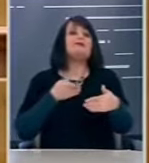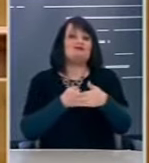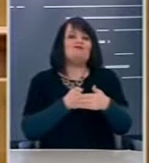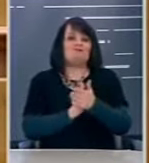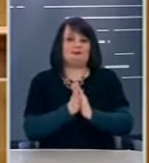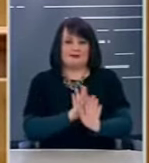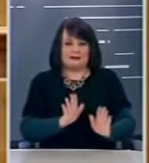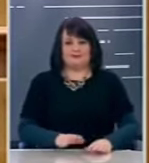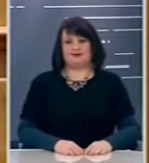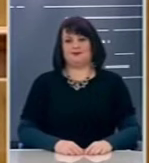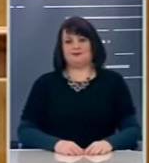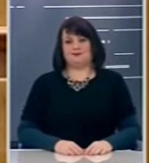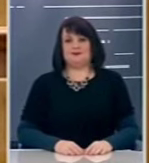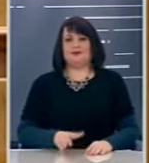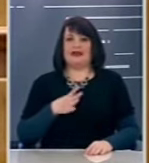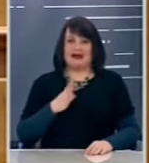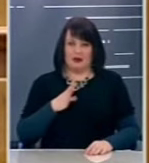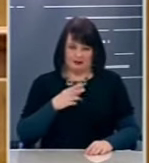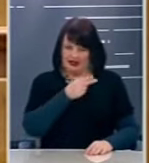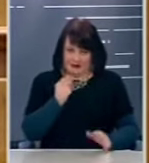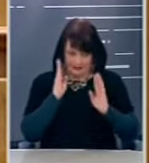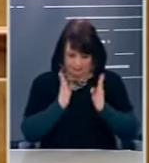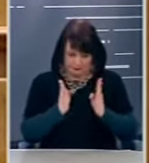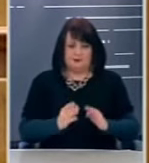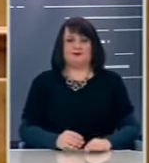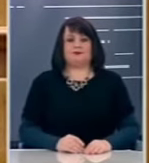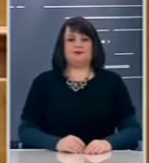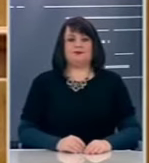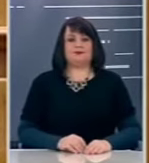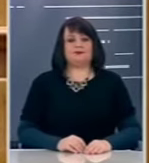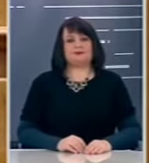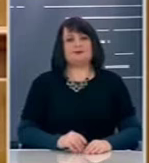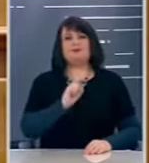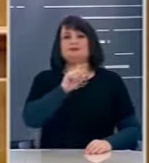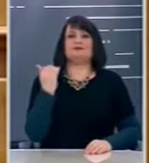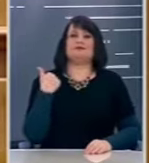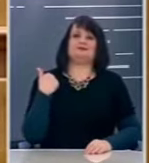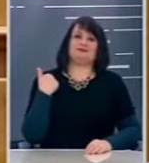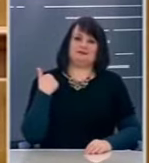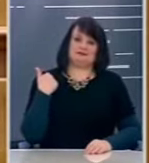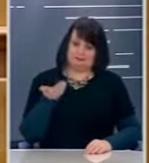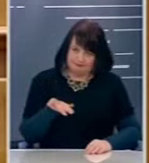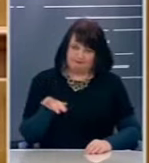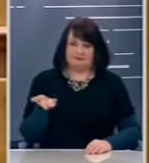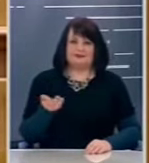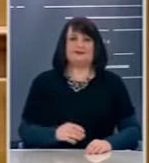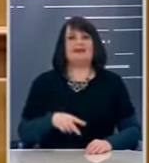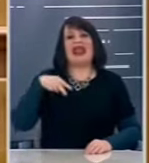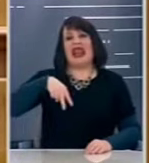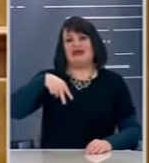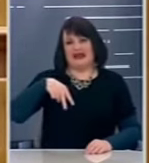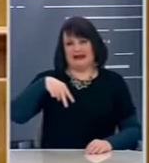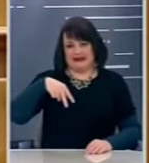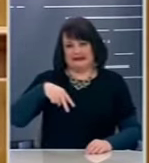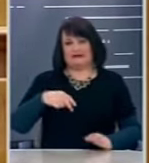Θα ήθελα λοιπόν να επανέλθω και στο θέμα της ερώτησης του κυρίου αρχηγού του